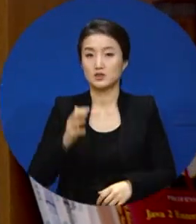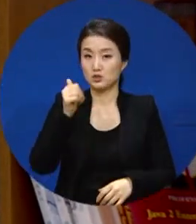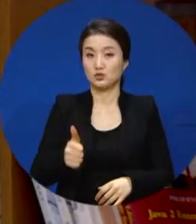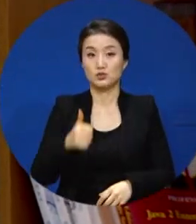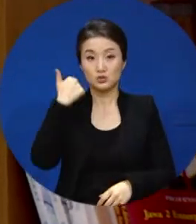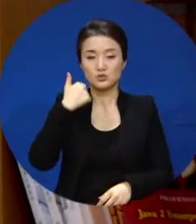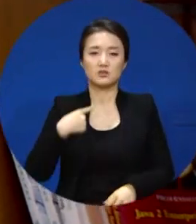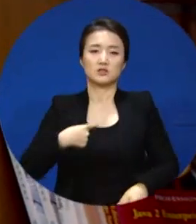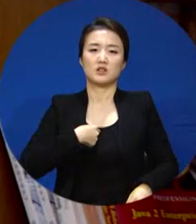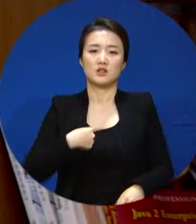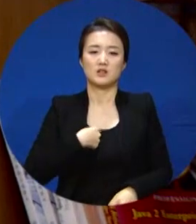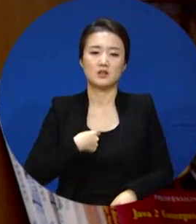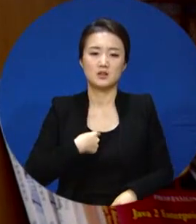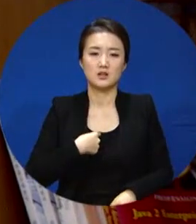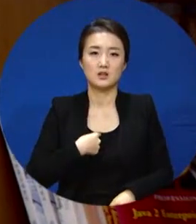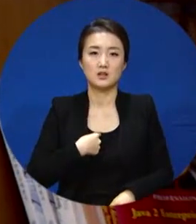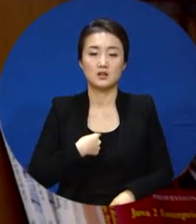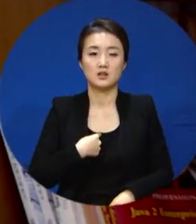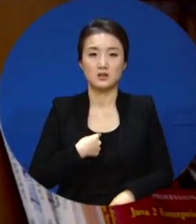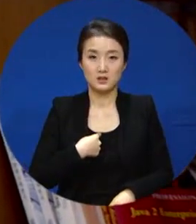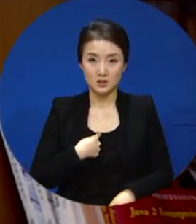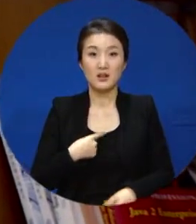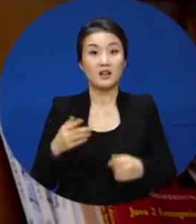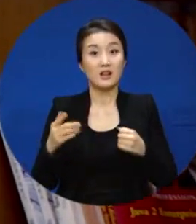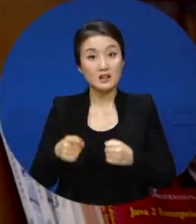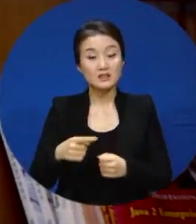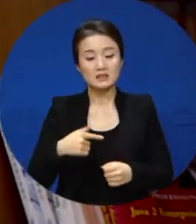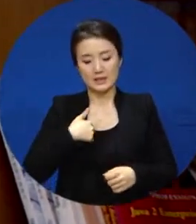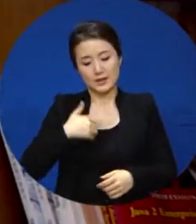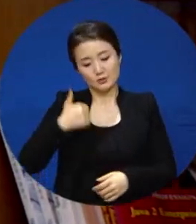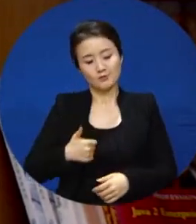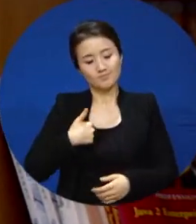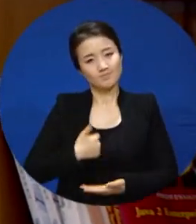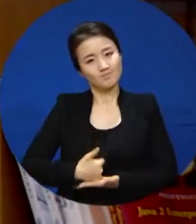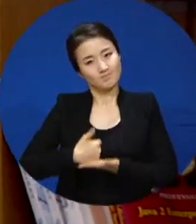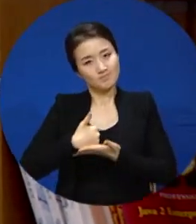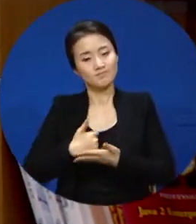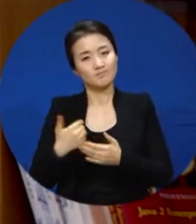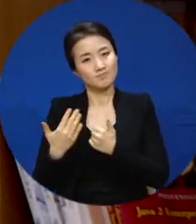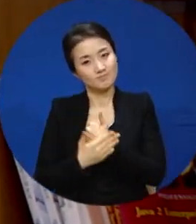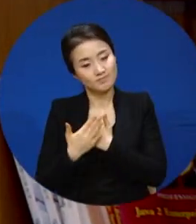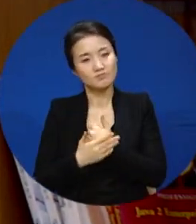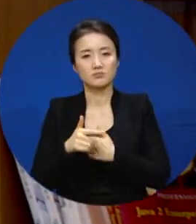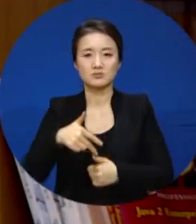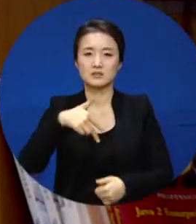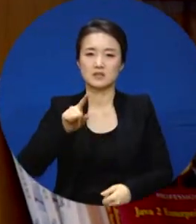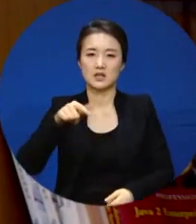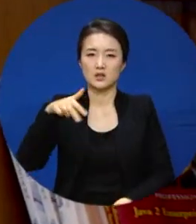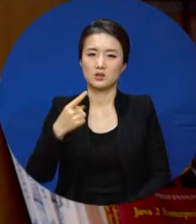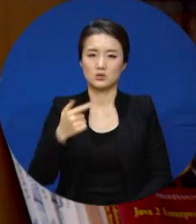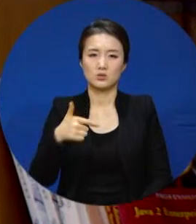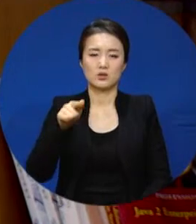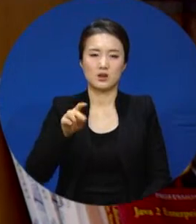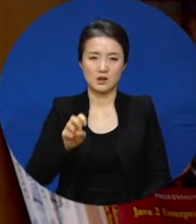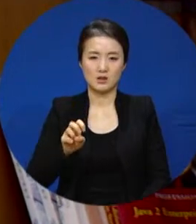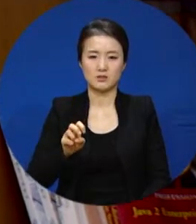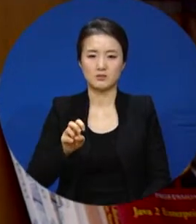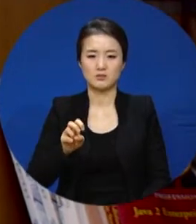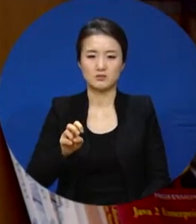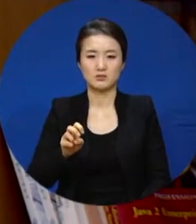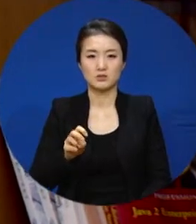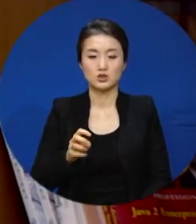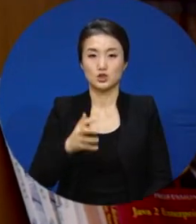나 그게 뭐예요 자존감 주인이 남이면 자존심 개는 벌써 완전히